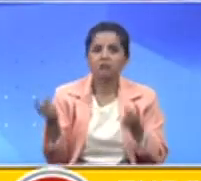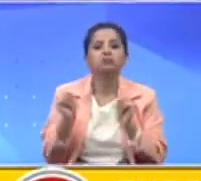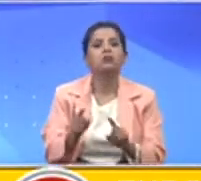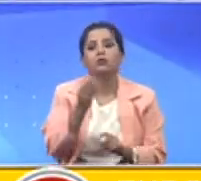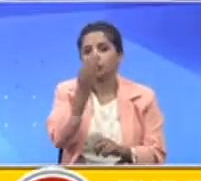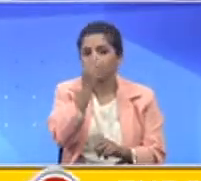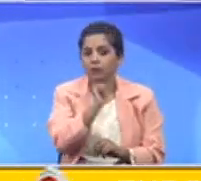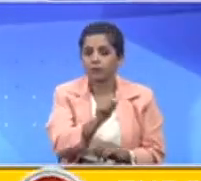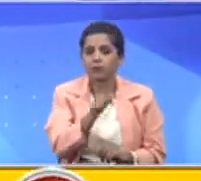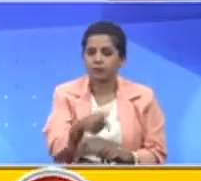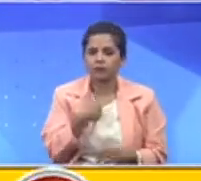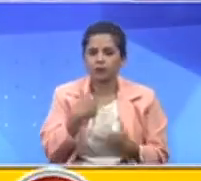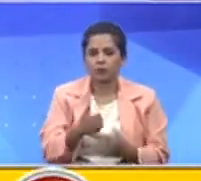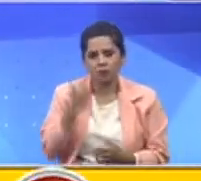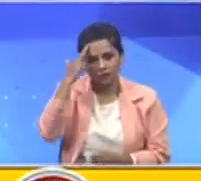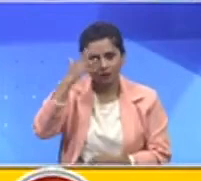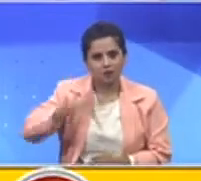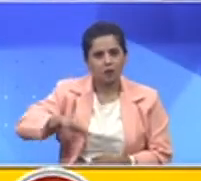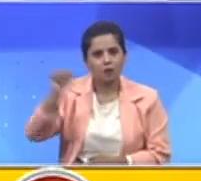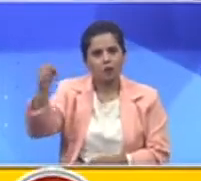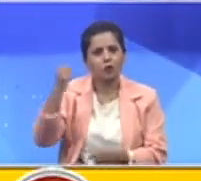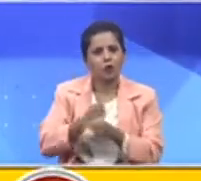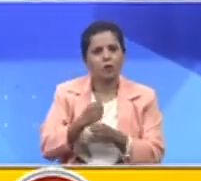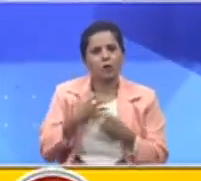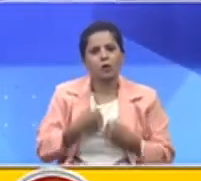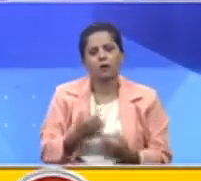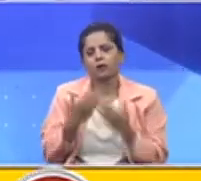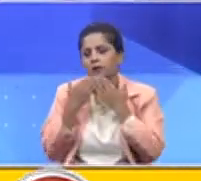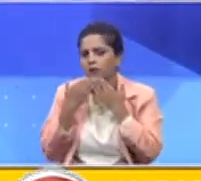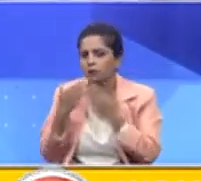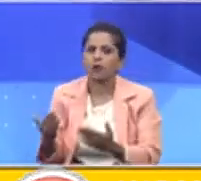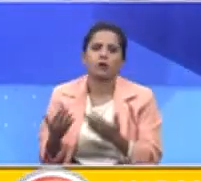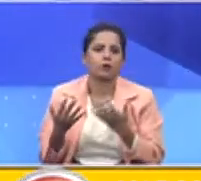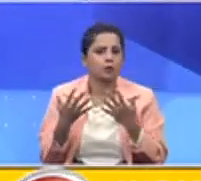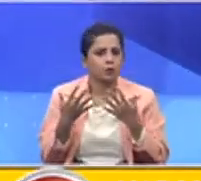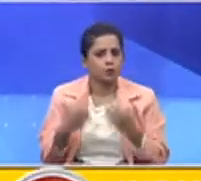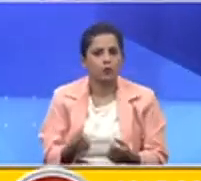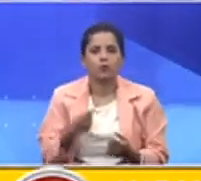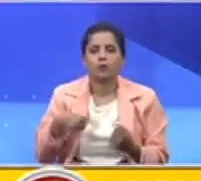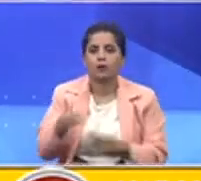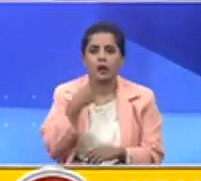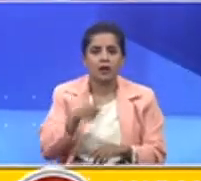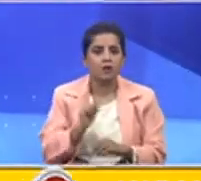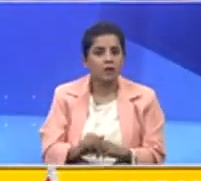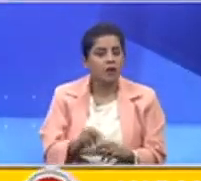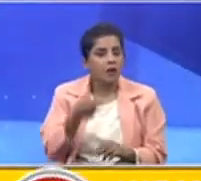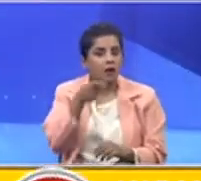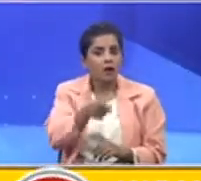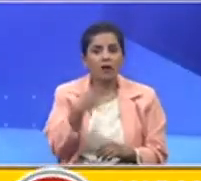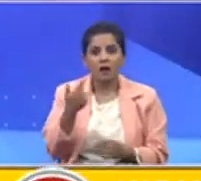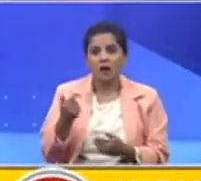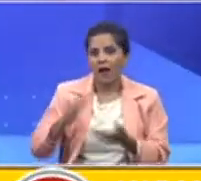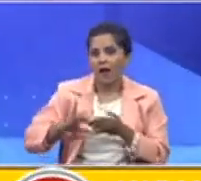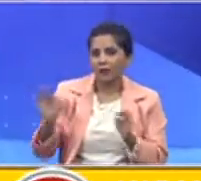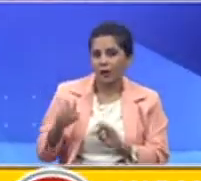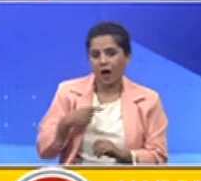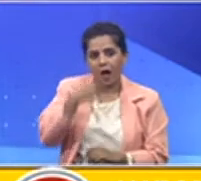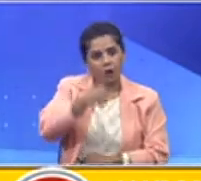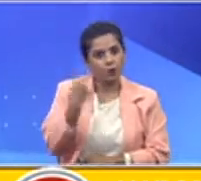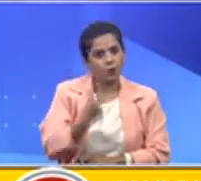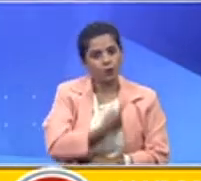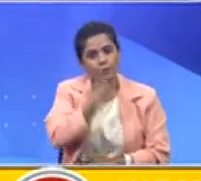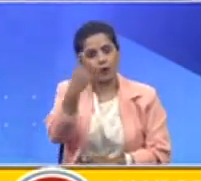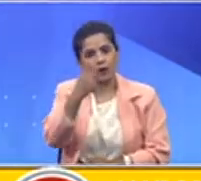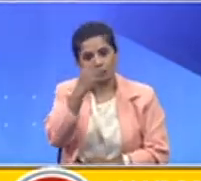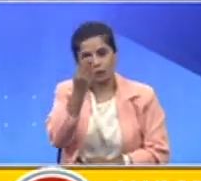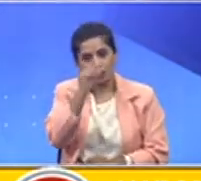सौदी अरब सरकार का भी रदय से आभार व्यक्त करता हूँ बिना महरम हज पर जा रही महलाओं के